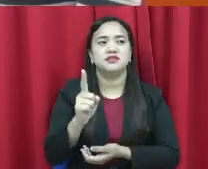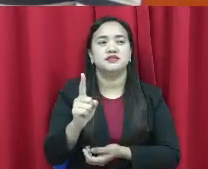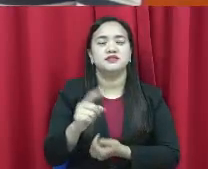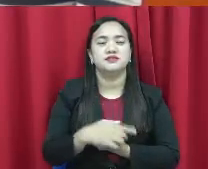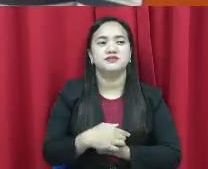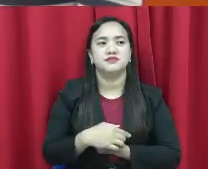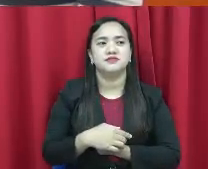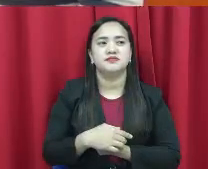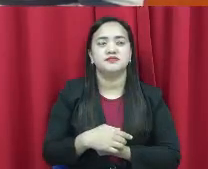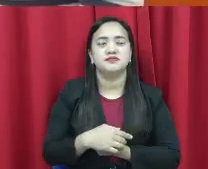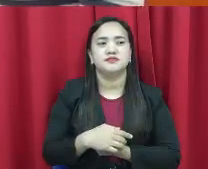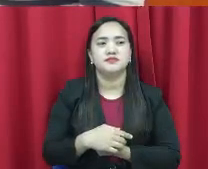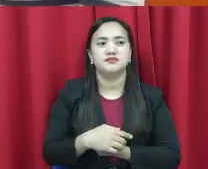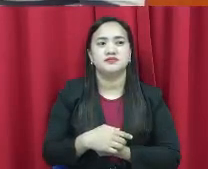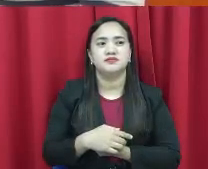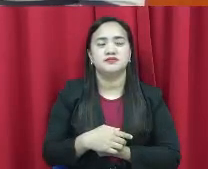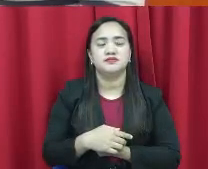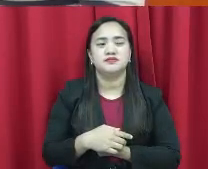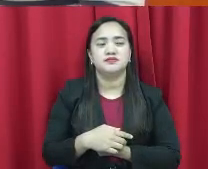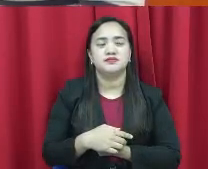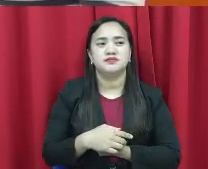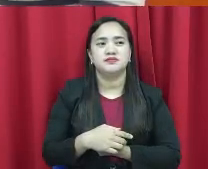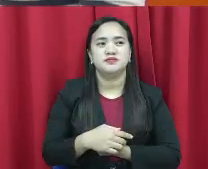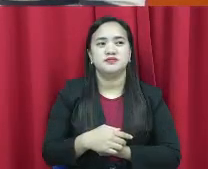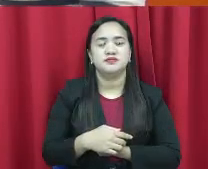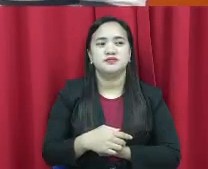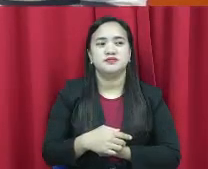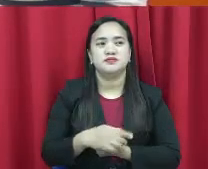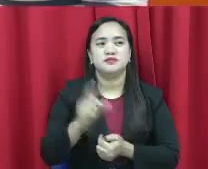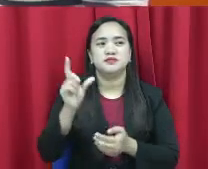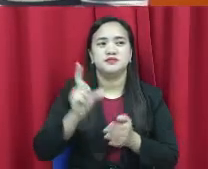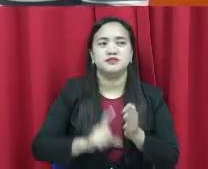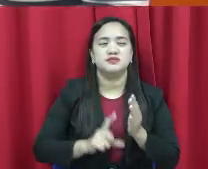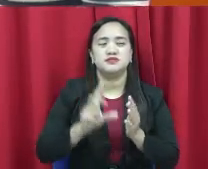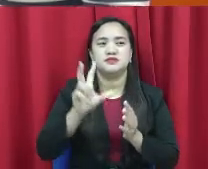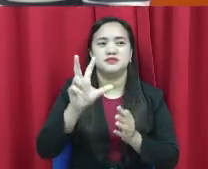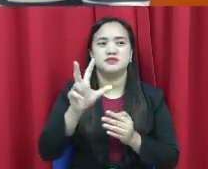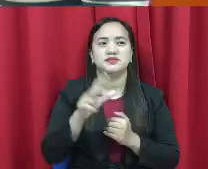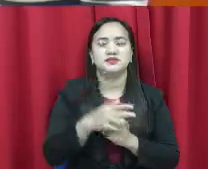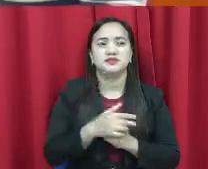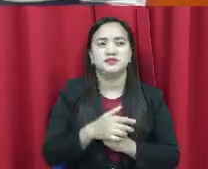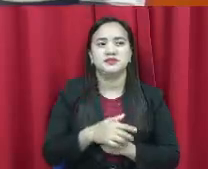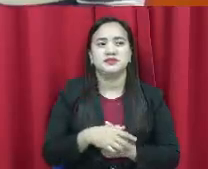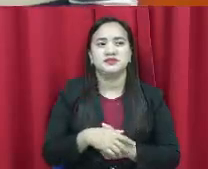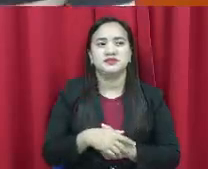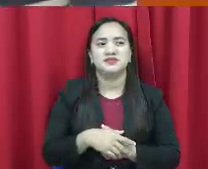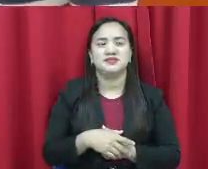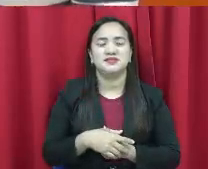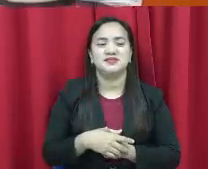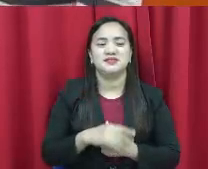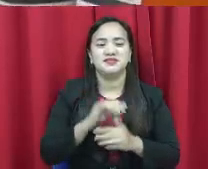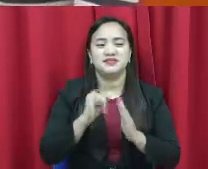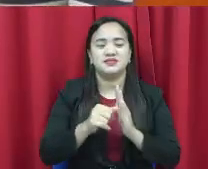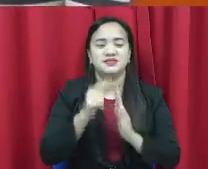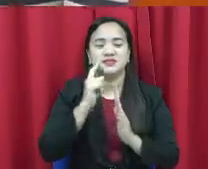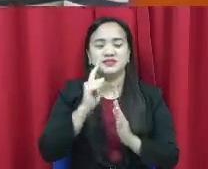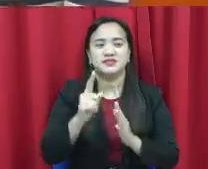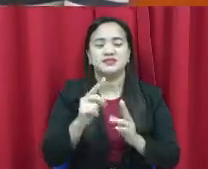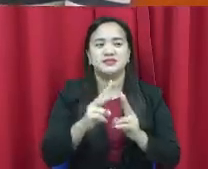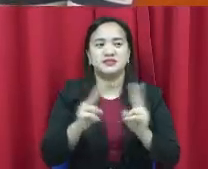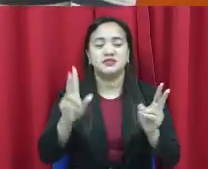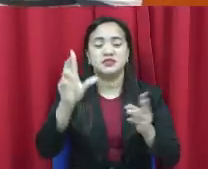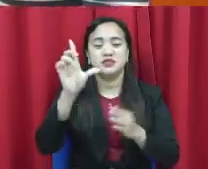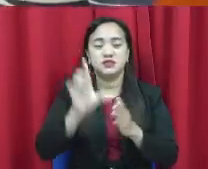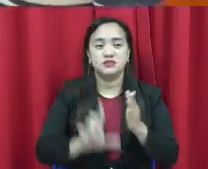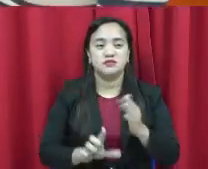pinakamababang ah number ng kanilang anak ay Tatlo kaya sabi ko sige May isa pa sabi sabi ko